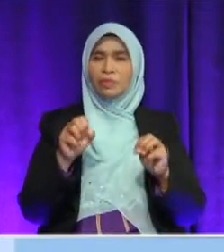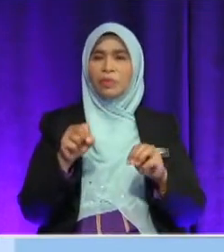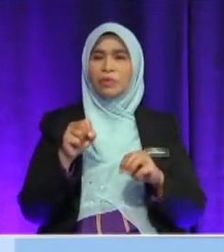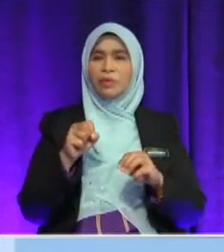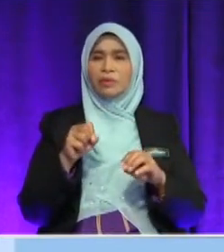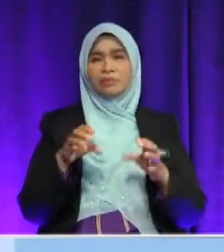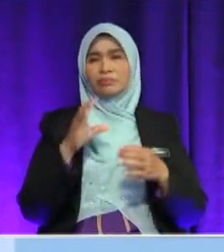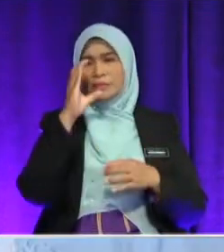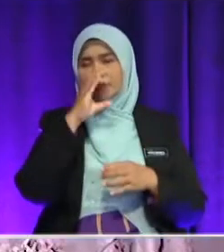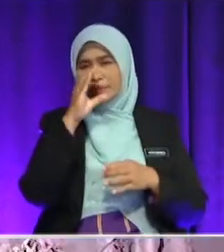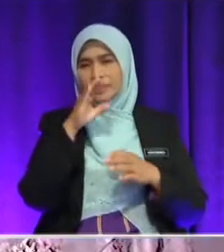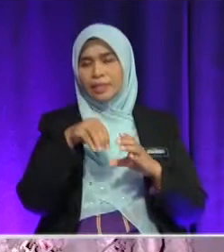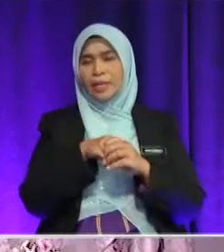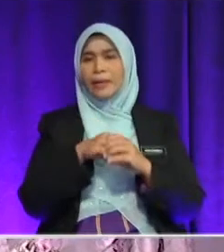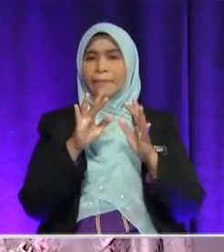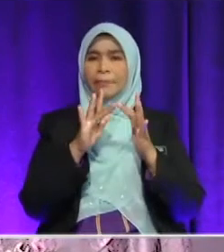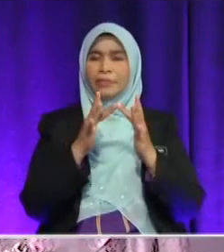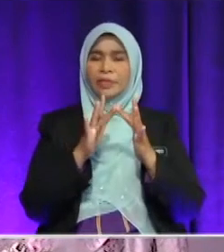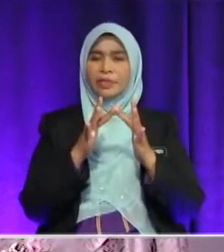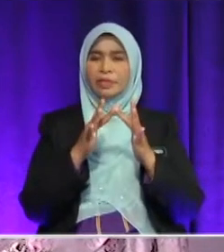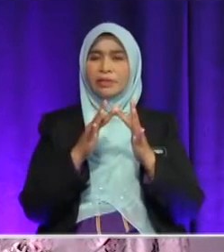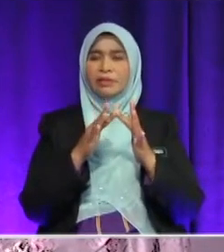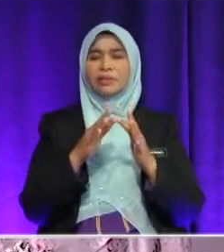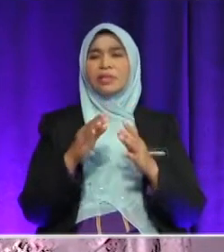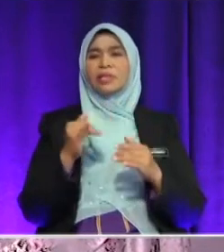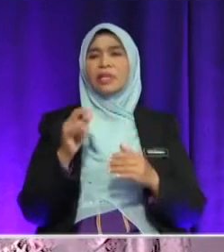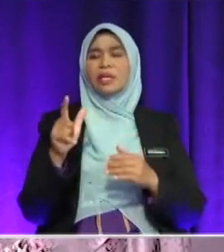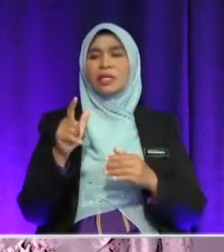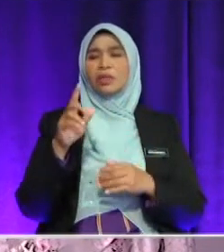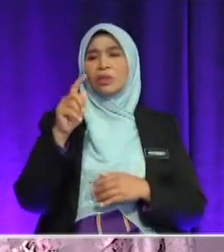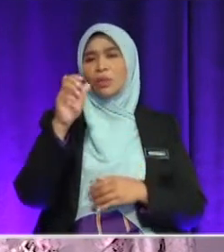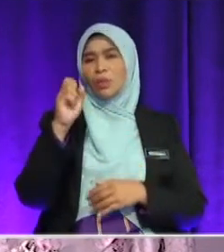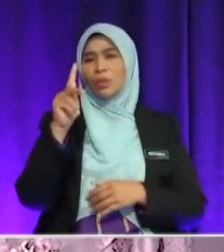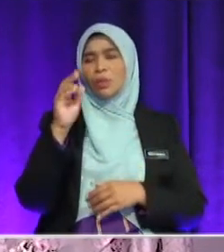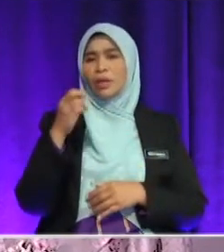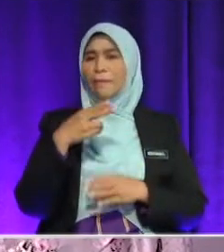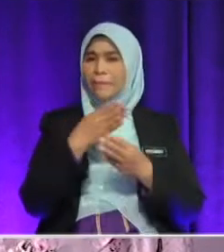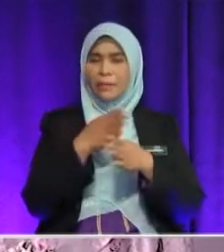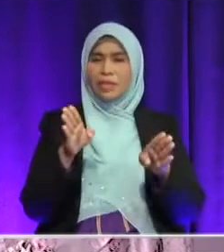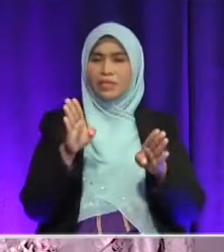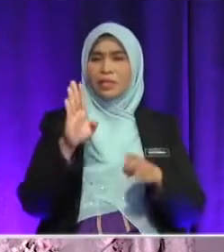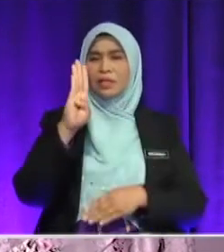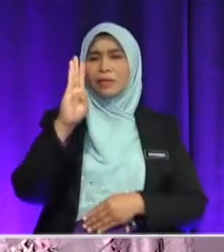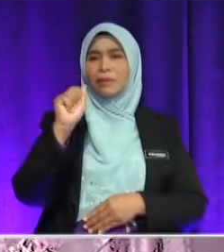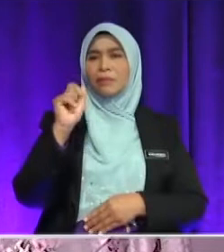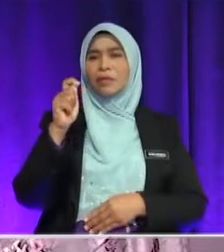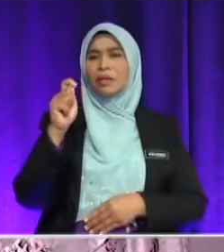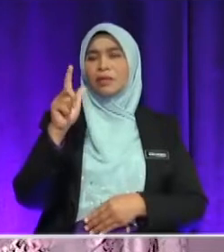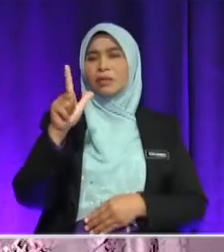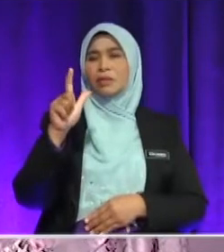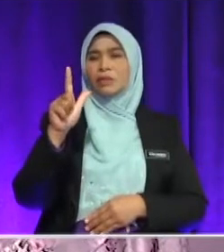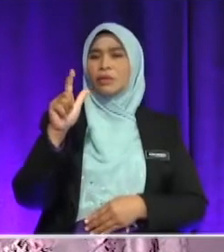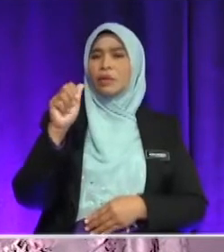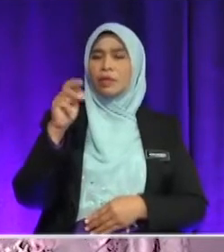sebagai seorang atau yang membebaskan Baitul muqaddis ad ketika Perang Salib beliau berjaya